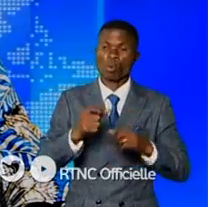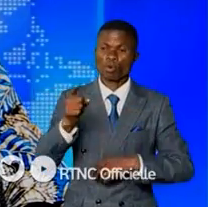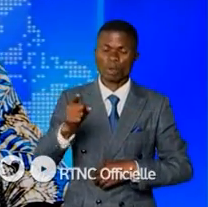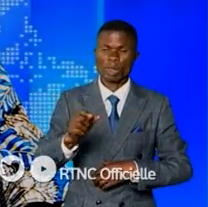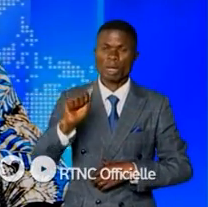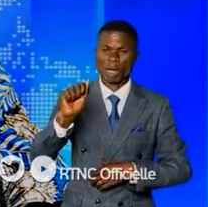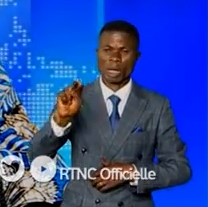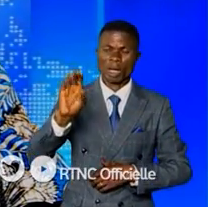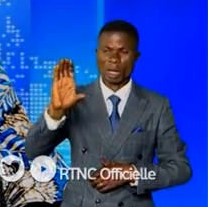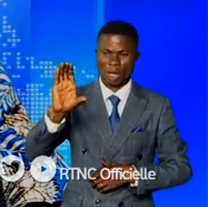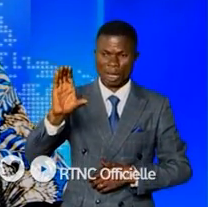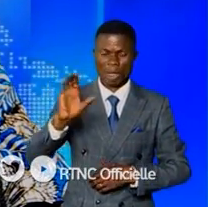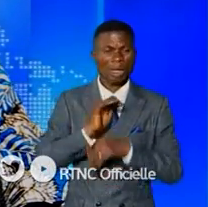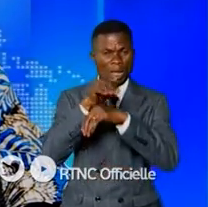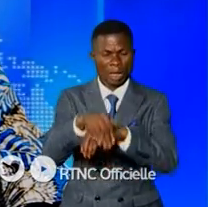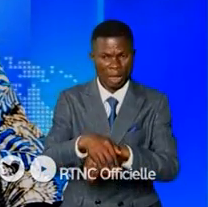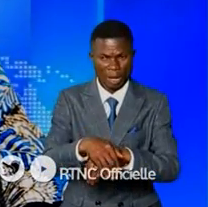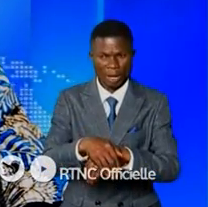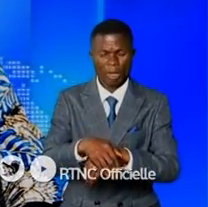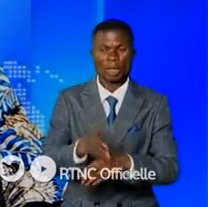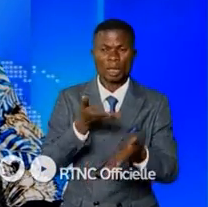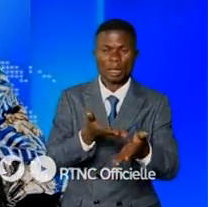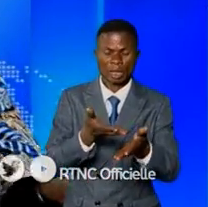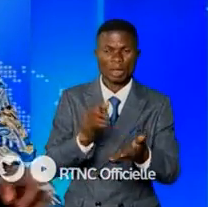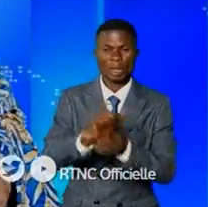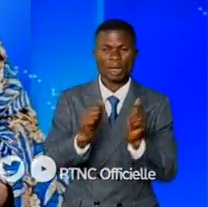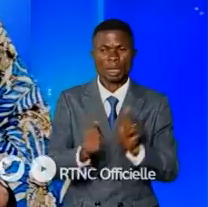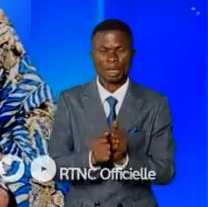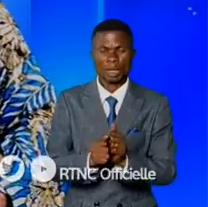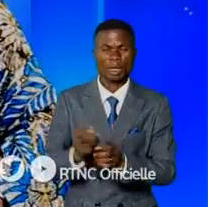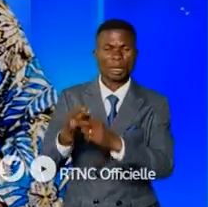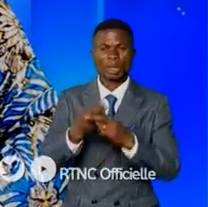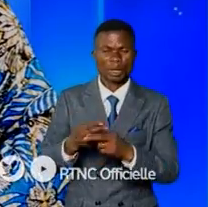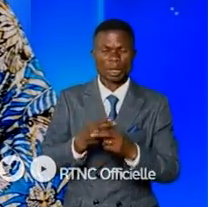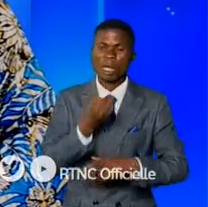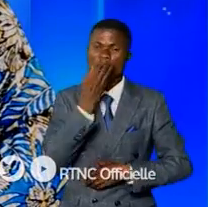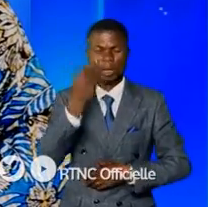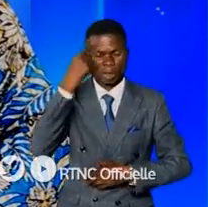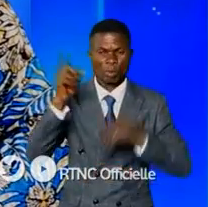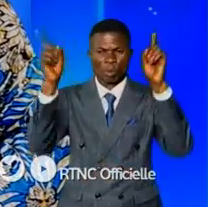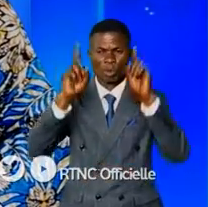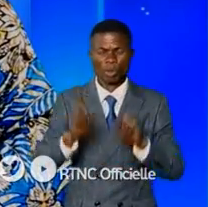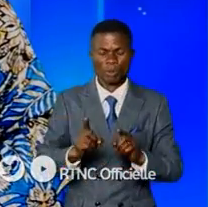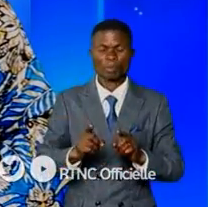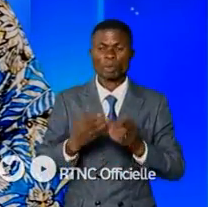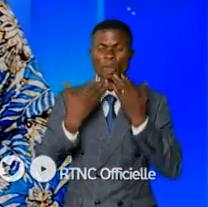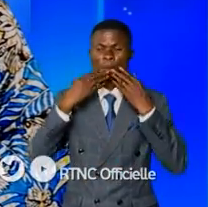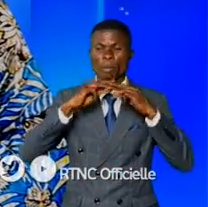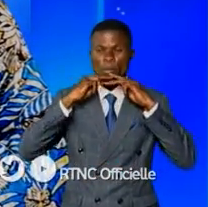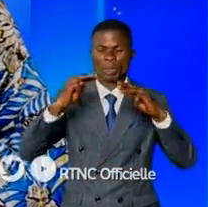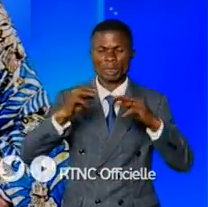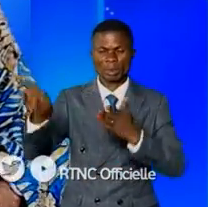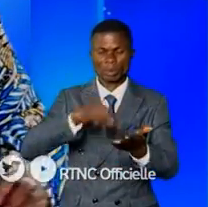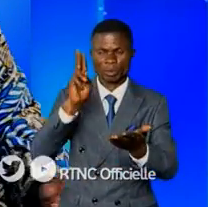l'ARCA réitère son engagement à faire du secteur des assurances la RDC un modèle pour l'Afrique. Ce message est signé